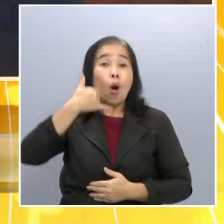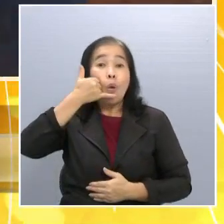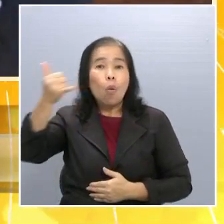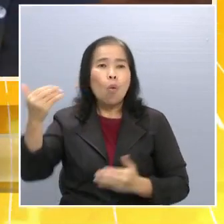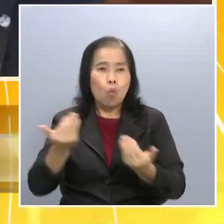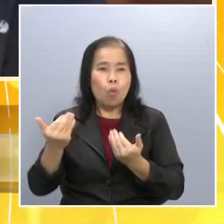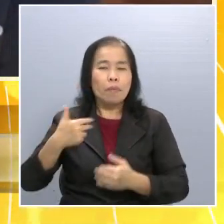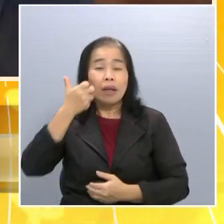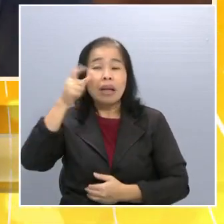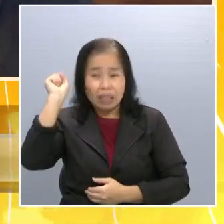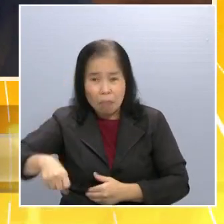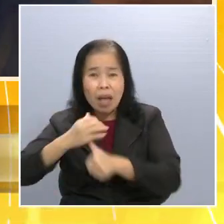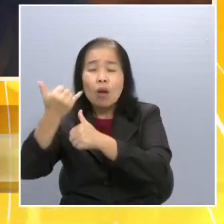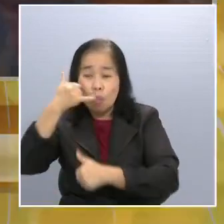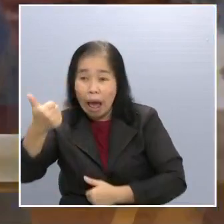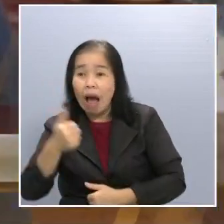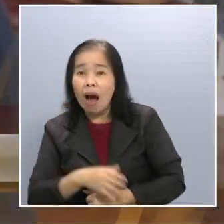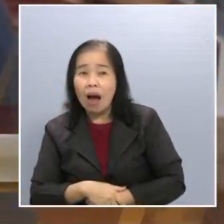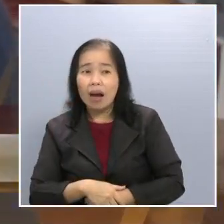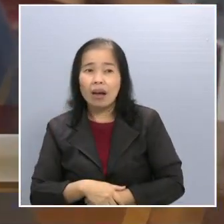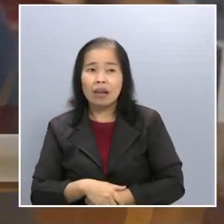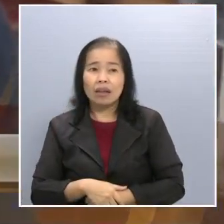ันถูกจับได้ค่าถ่ายแล้วคุยโทรศัพท์ได้ไงอ่ะ ส ัน